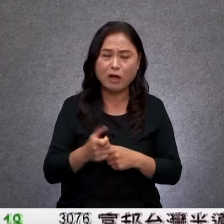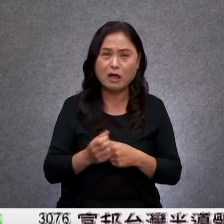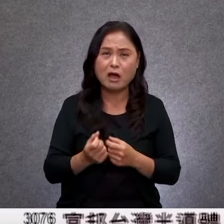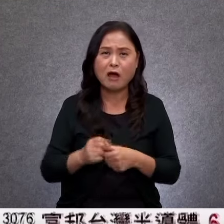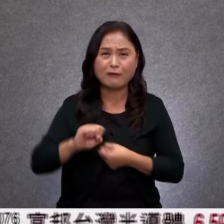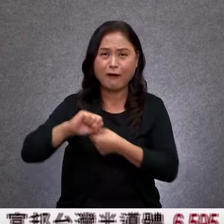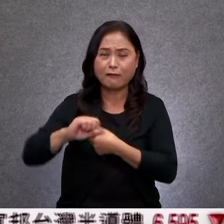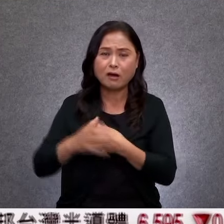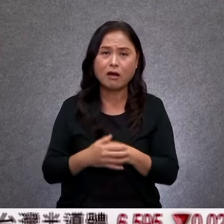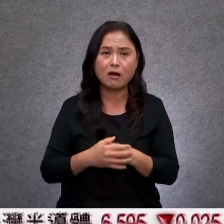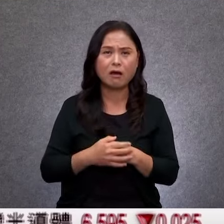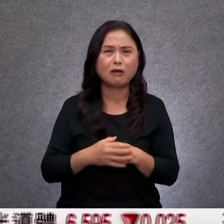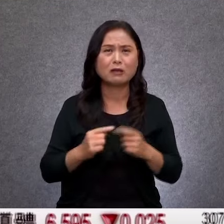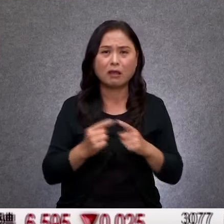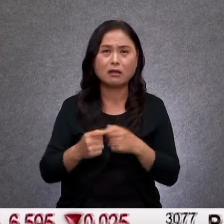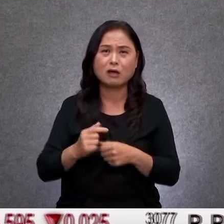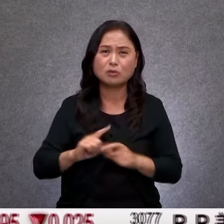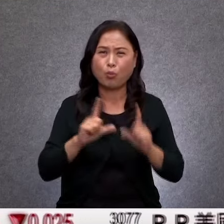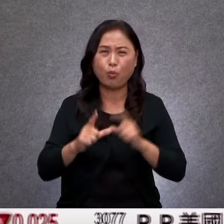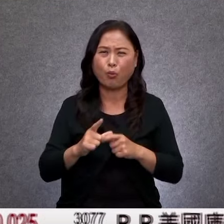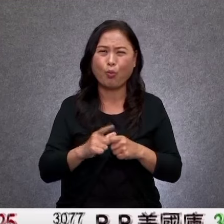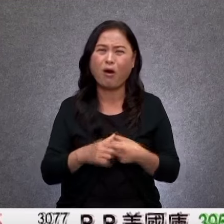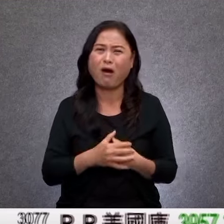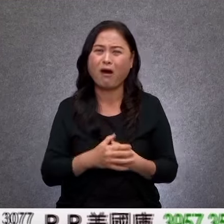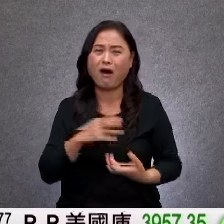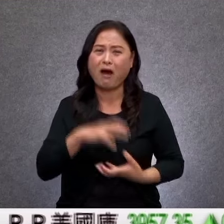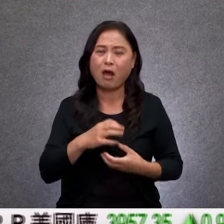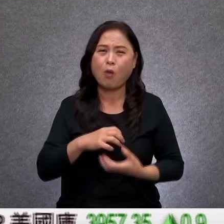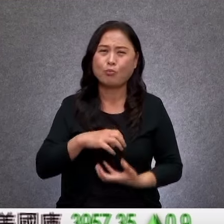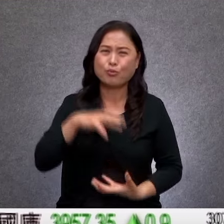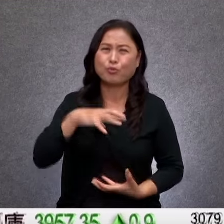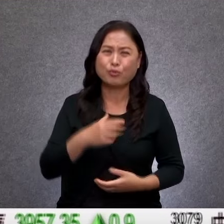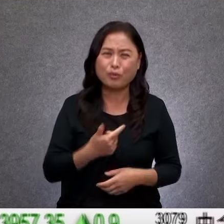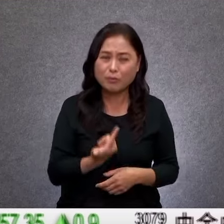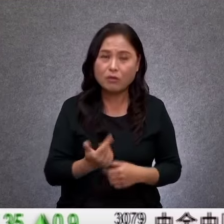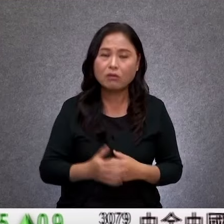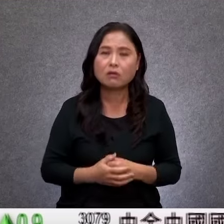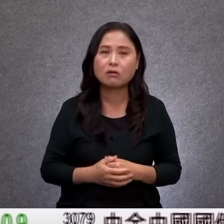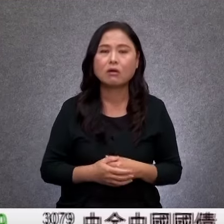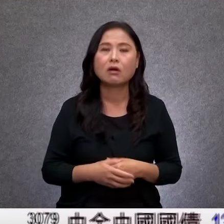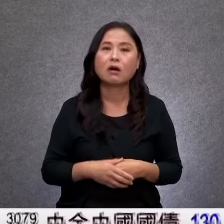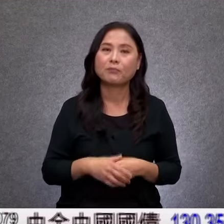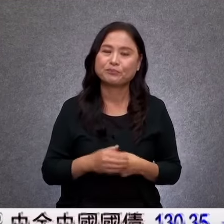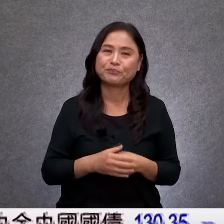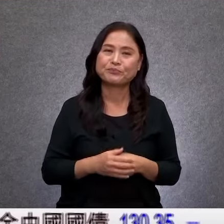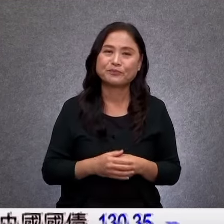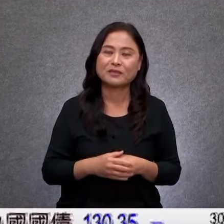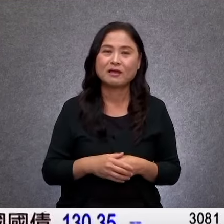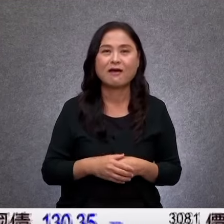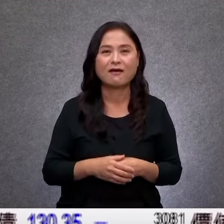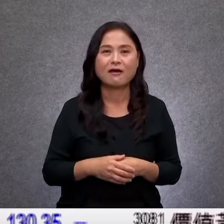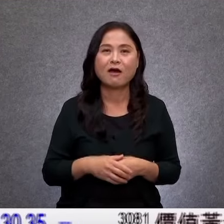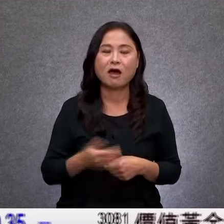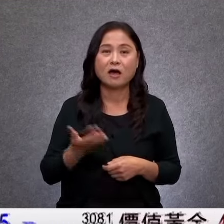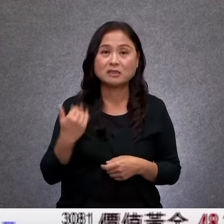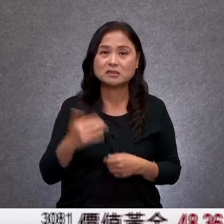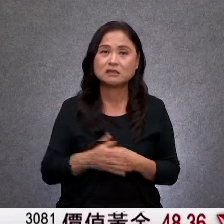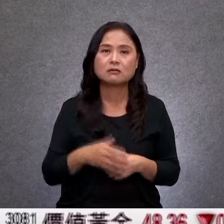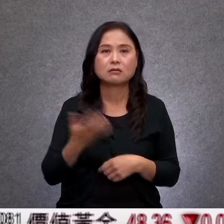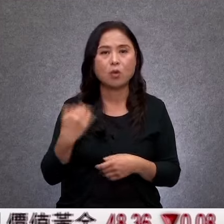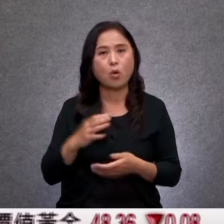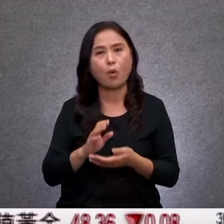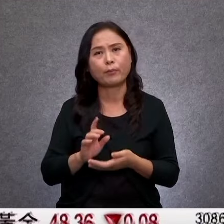嘅民生相關收費又大增，咁市民嘅生活咪百上加斤？ 嘉莉就咁樣嘅。